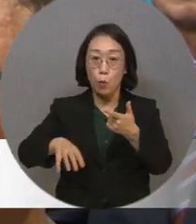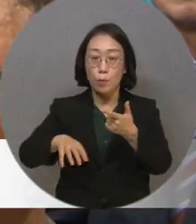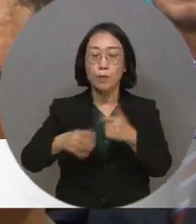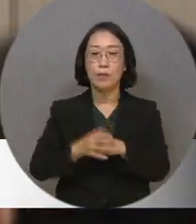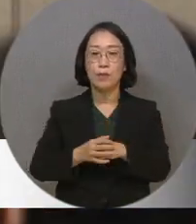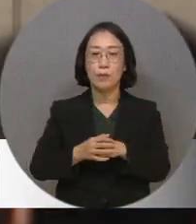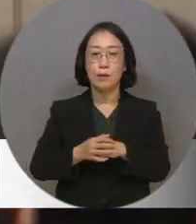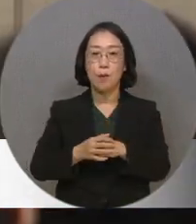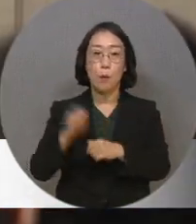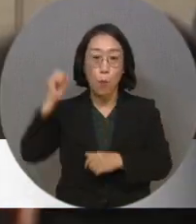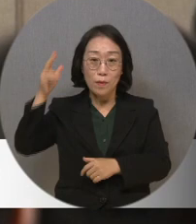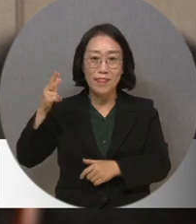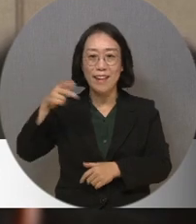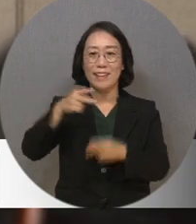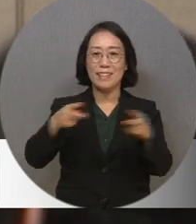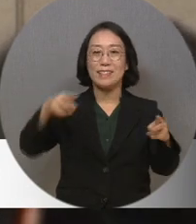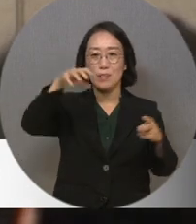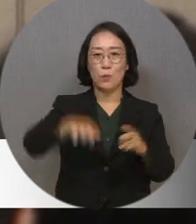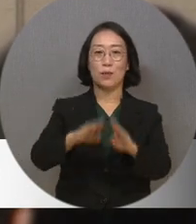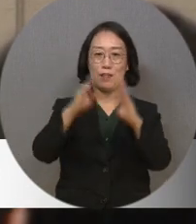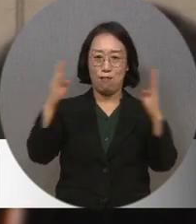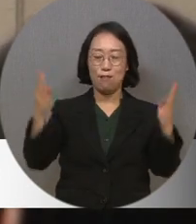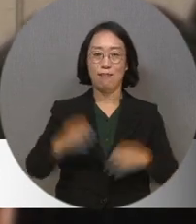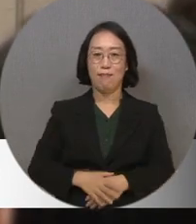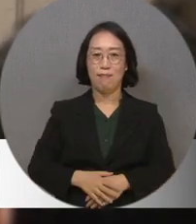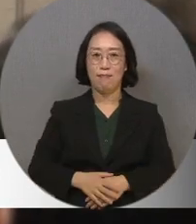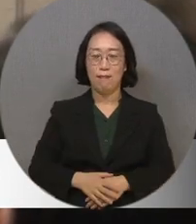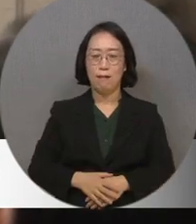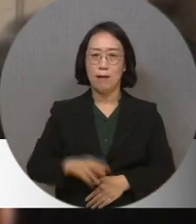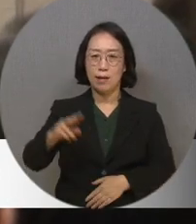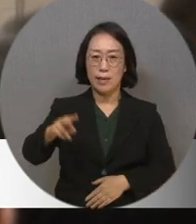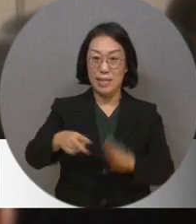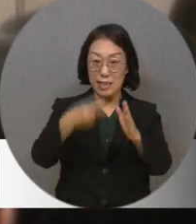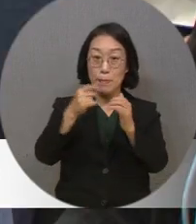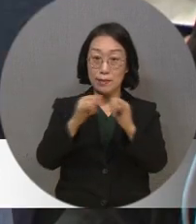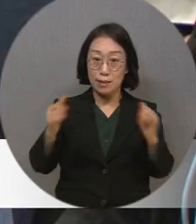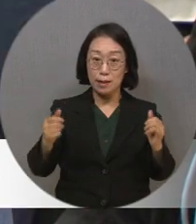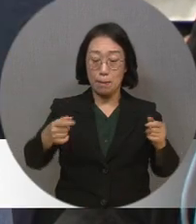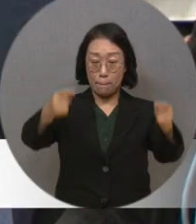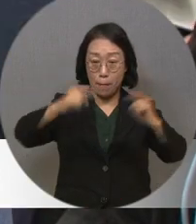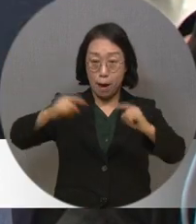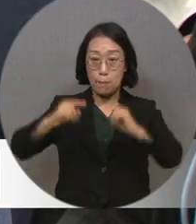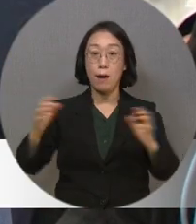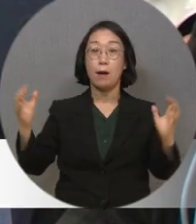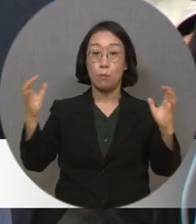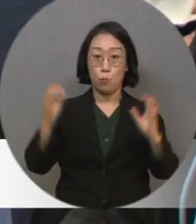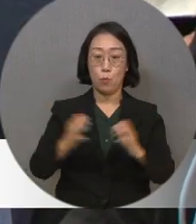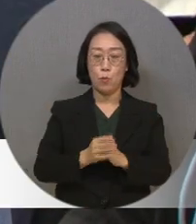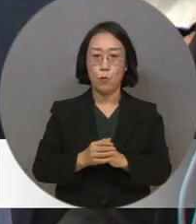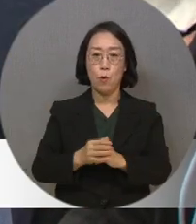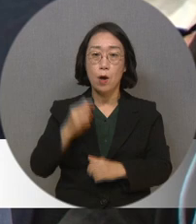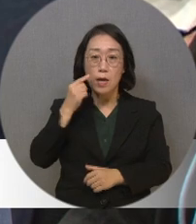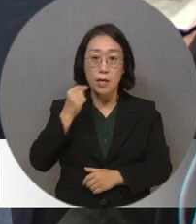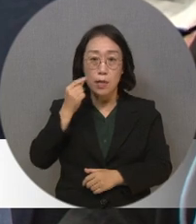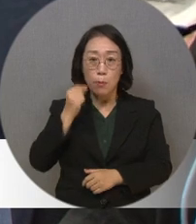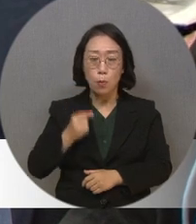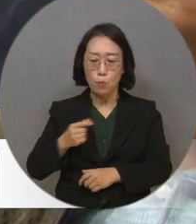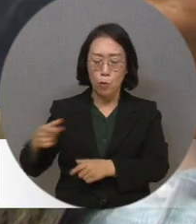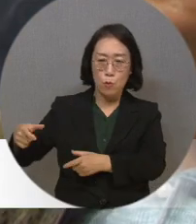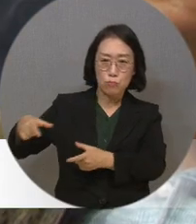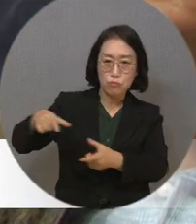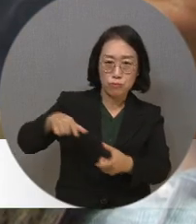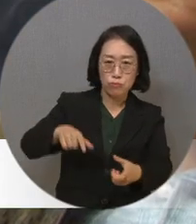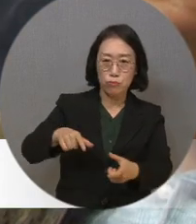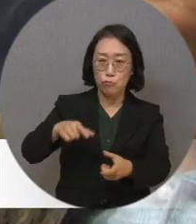2층에서 개최했습니다. 본 행사에 약 200여 명이 참석한 가운데 후쿠시마 알프스 처리수